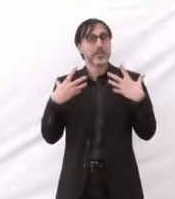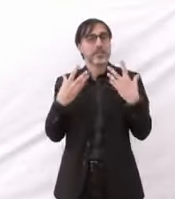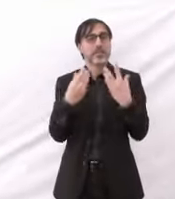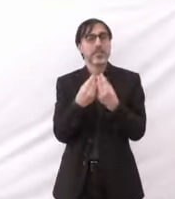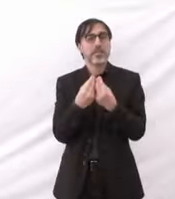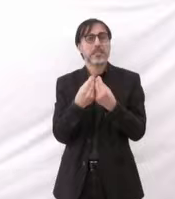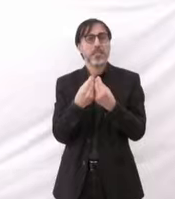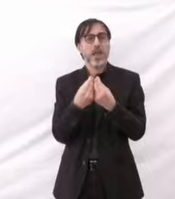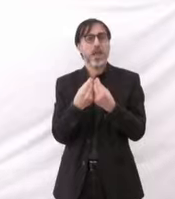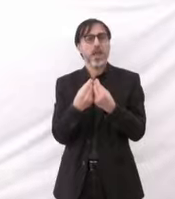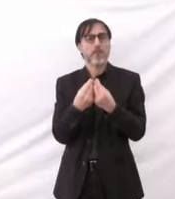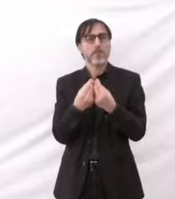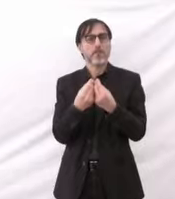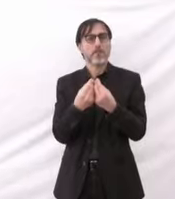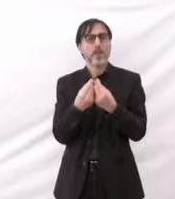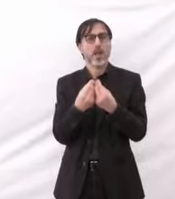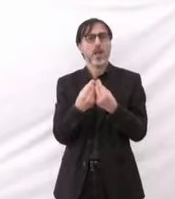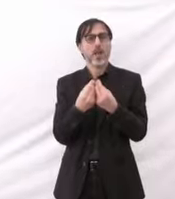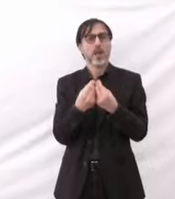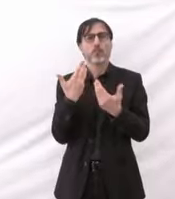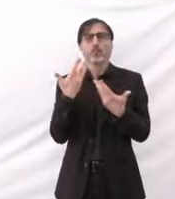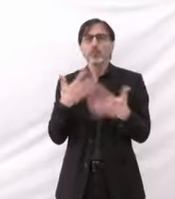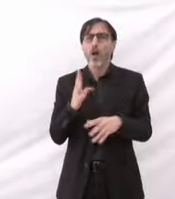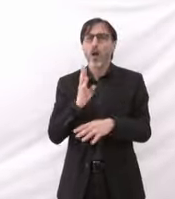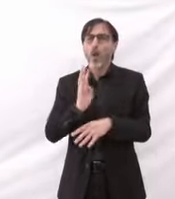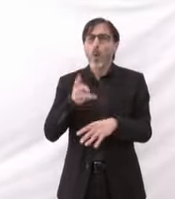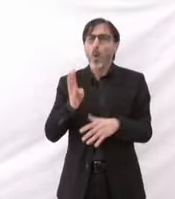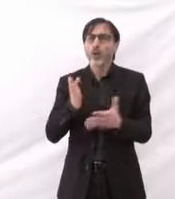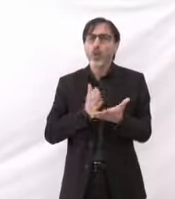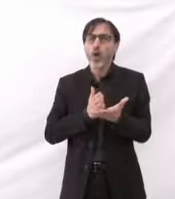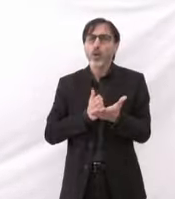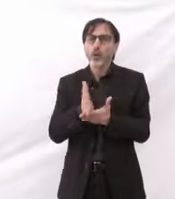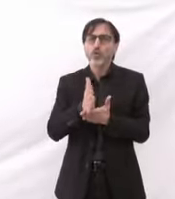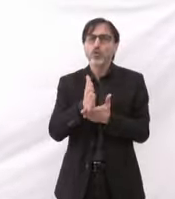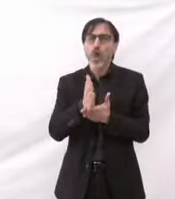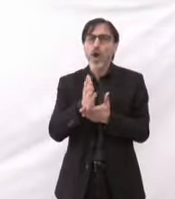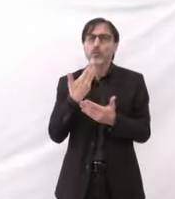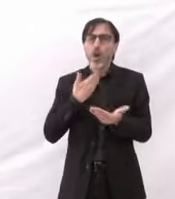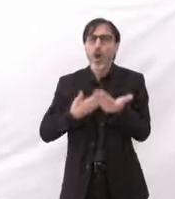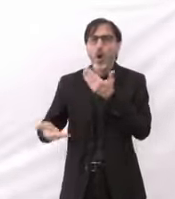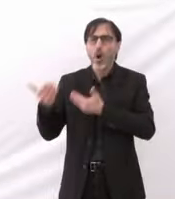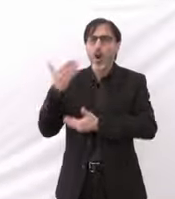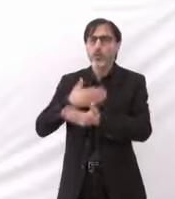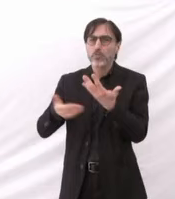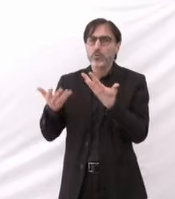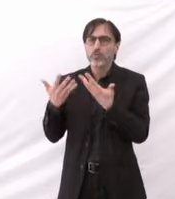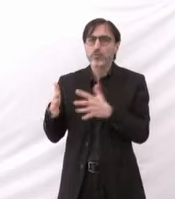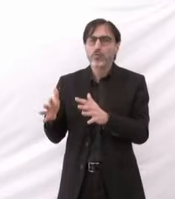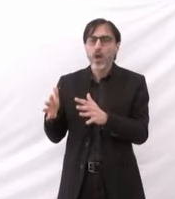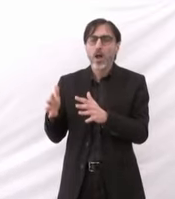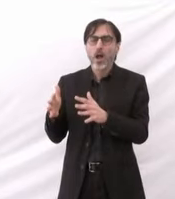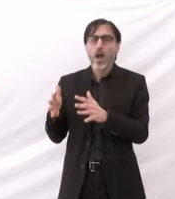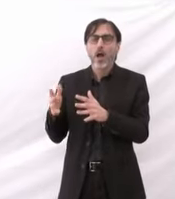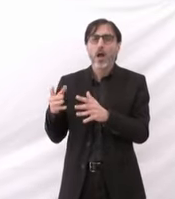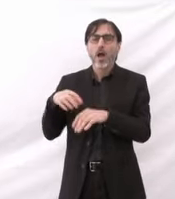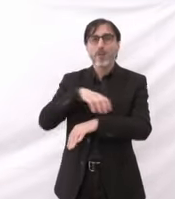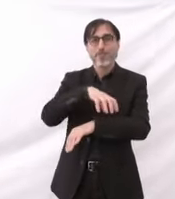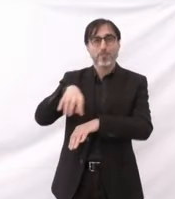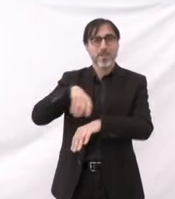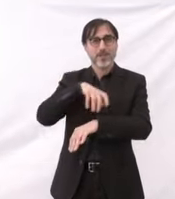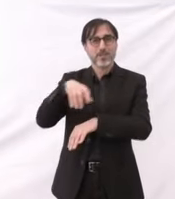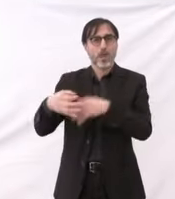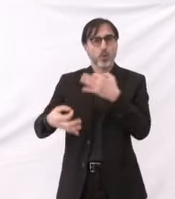accompagnati, e da 14 anni che c'è questa collaborazione col Ministero